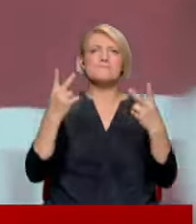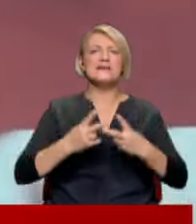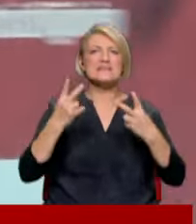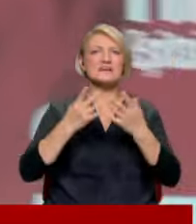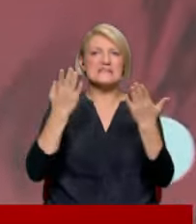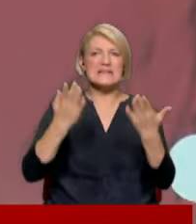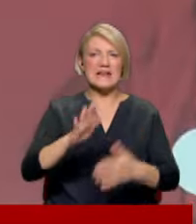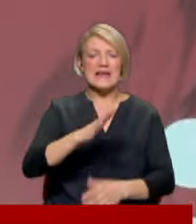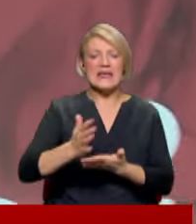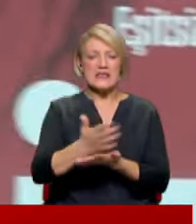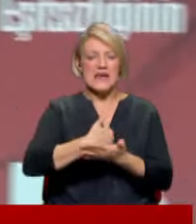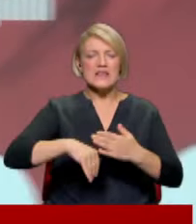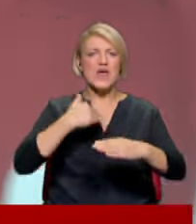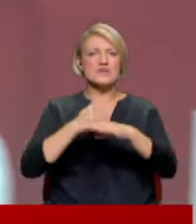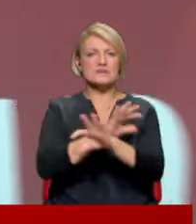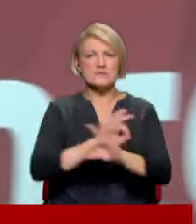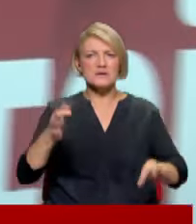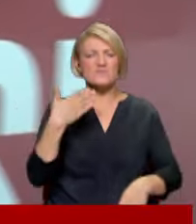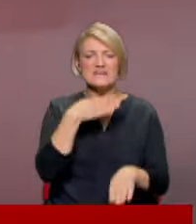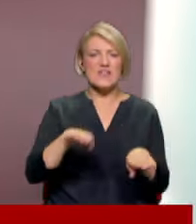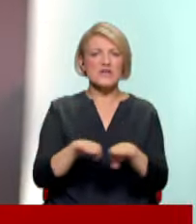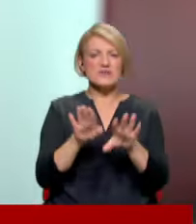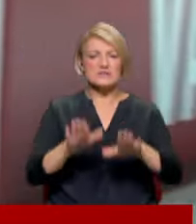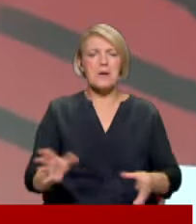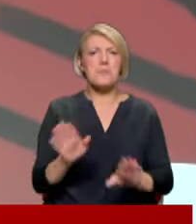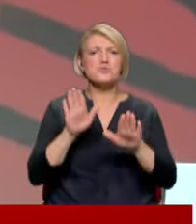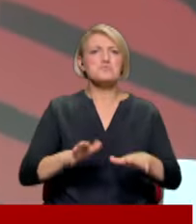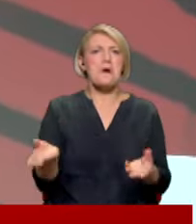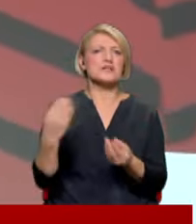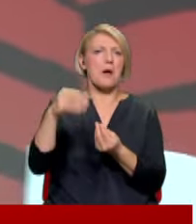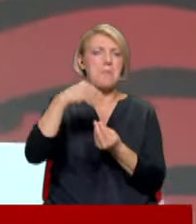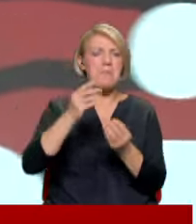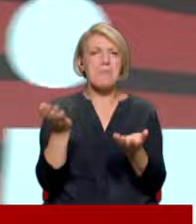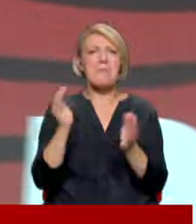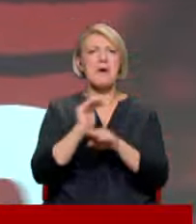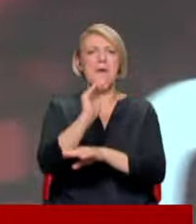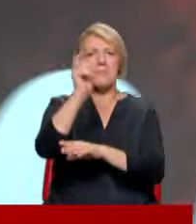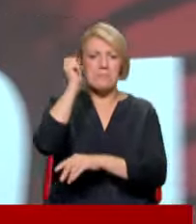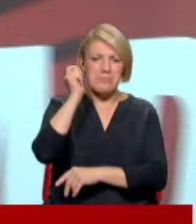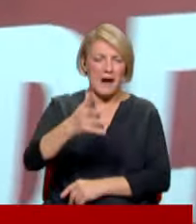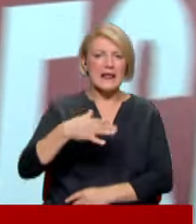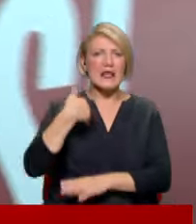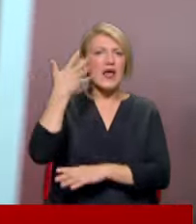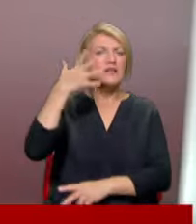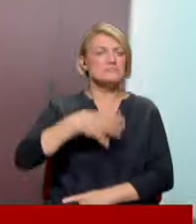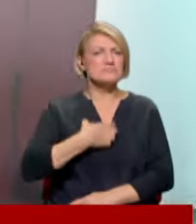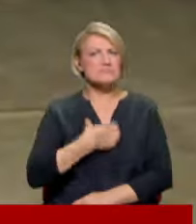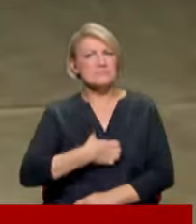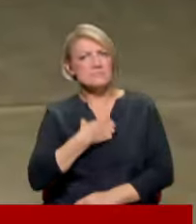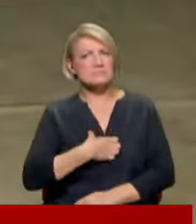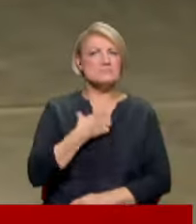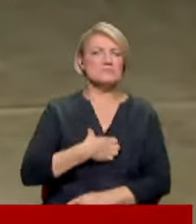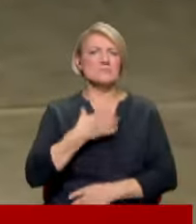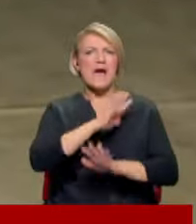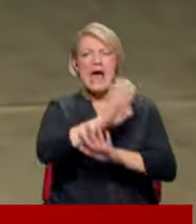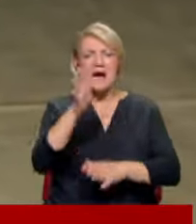Mesajlarda gelir adaletsizliği, fırsat eşitliği, durmayan zamlar, hayat pahalılığı, gelecek kaygısı, geçim derdi.